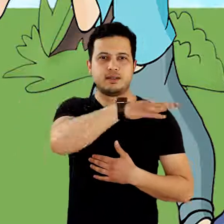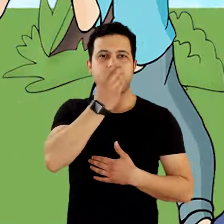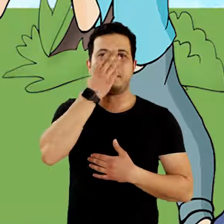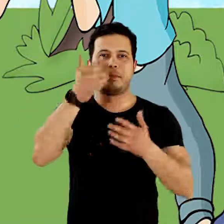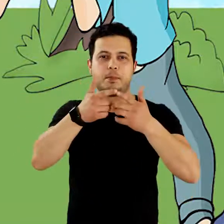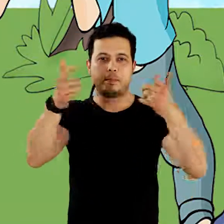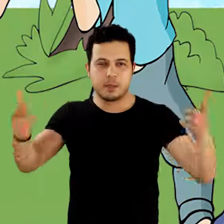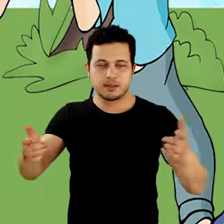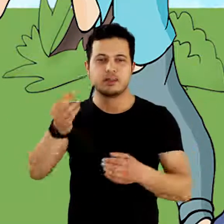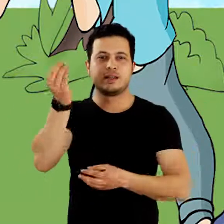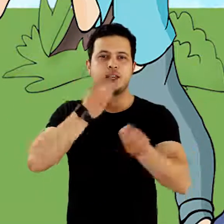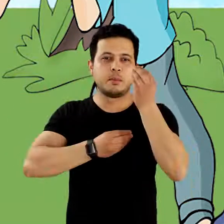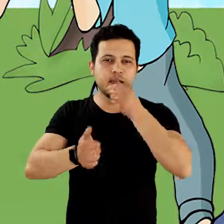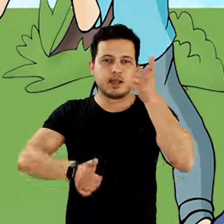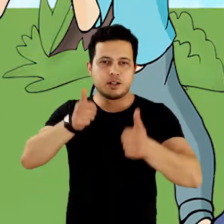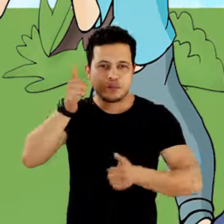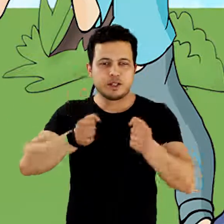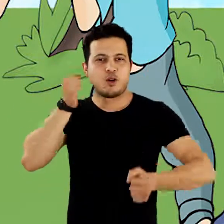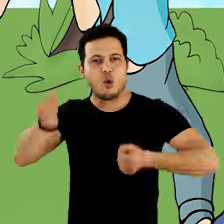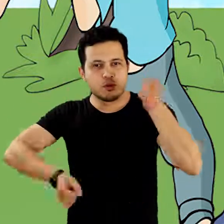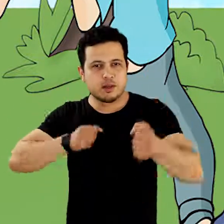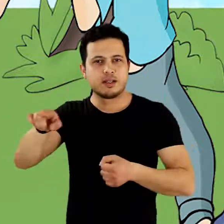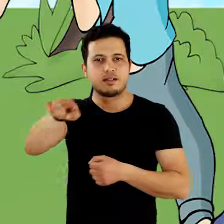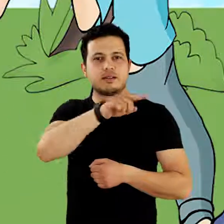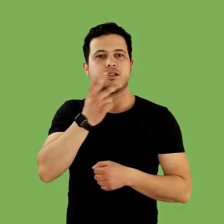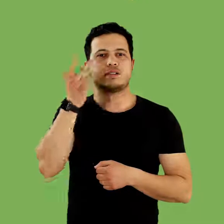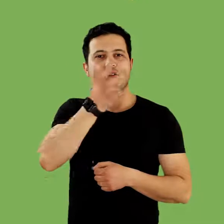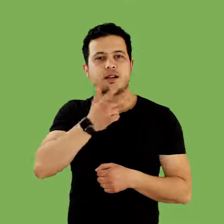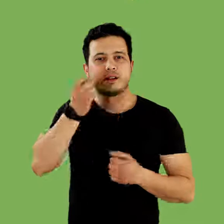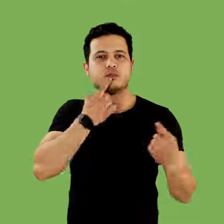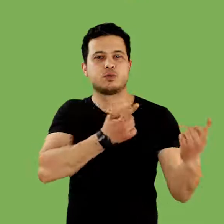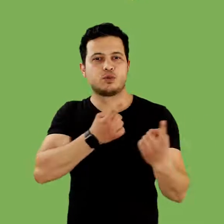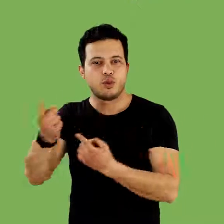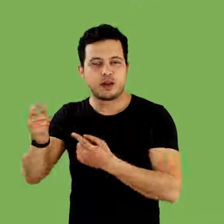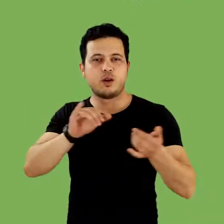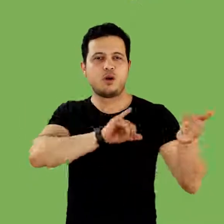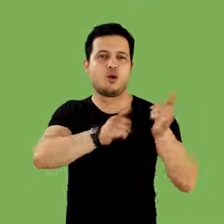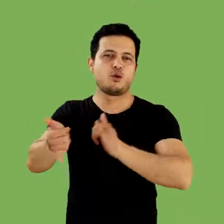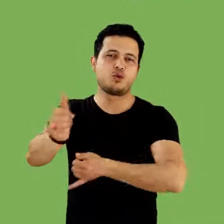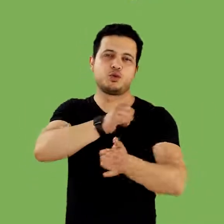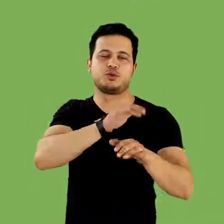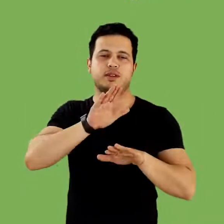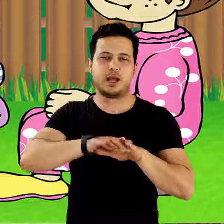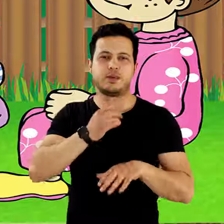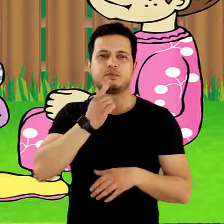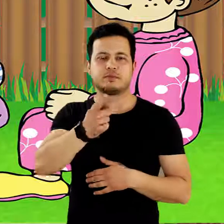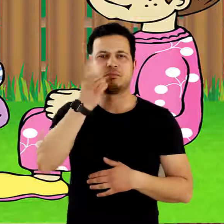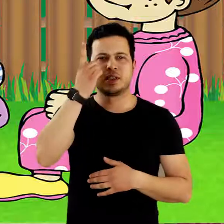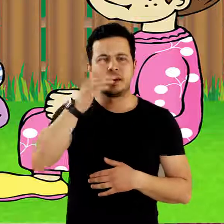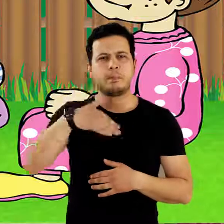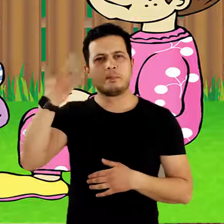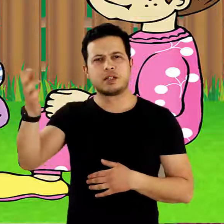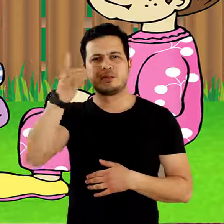yeme yarışları yapar, şarkılar söyler, oyunlar oynardık. Bir de Akis adında bir çocuk